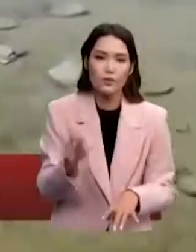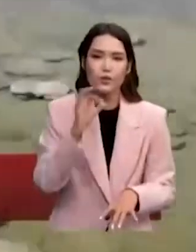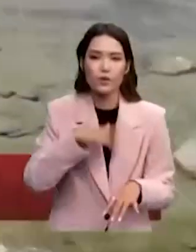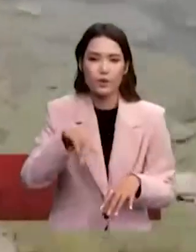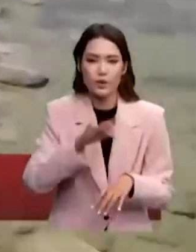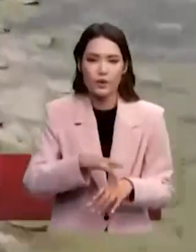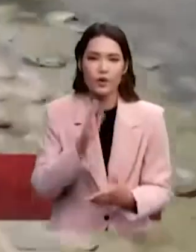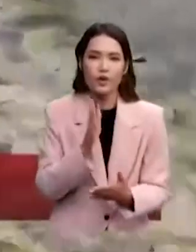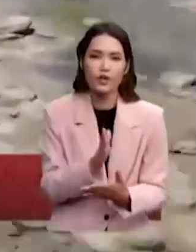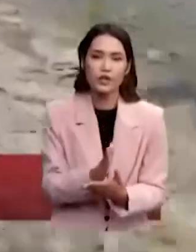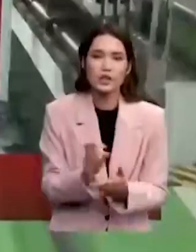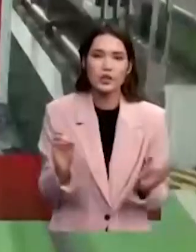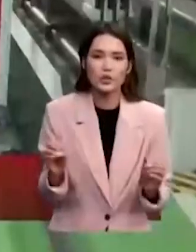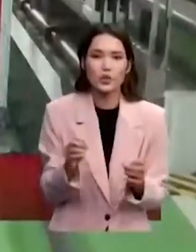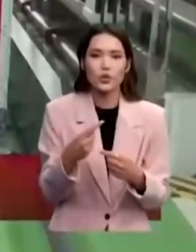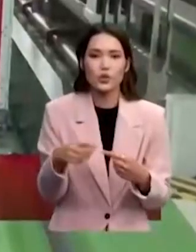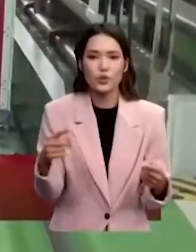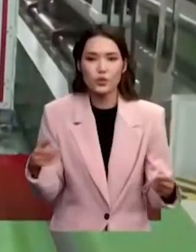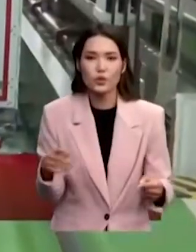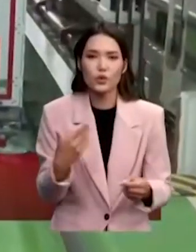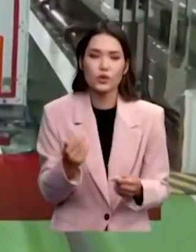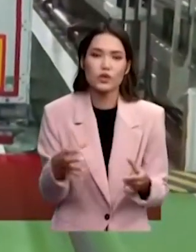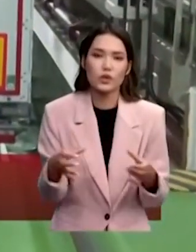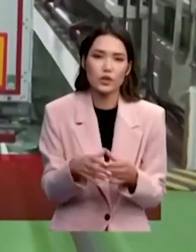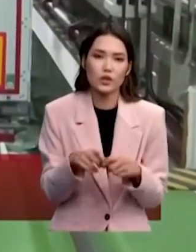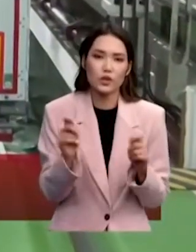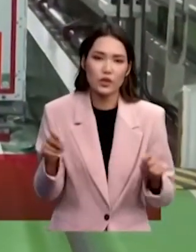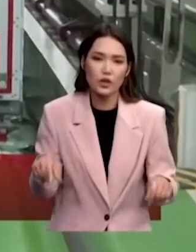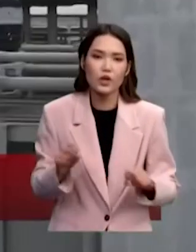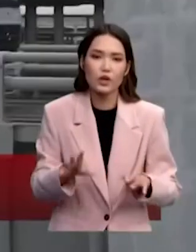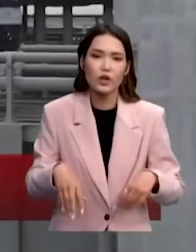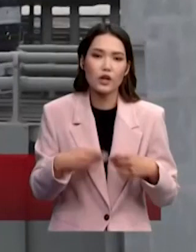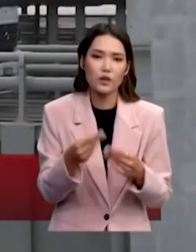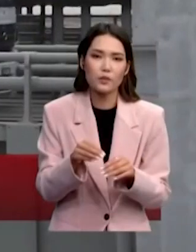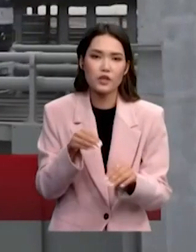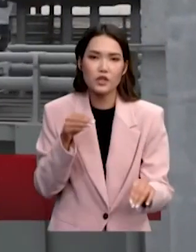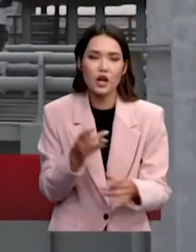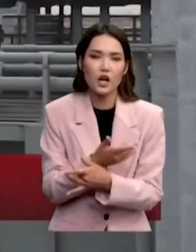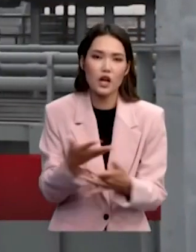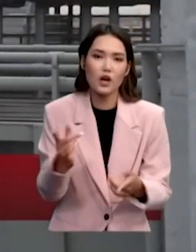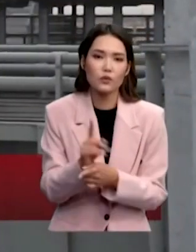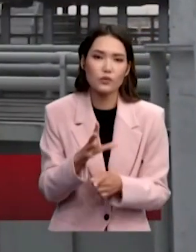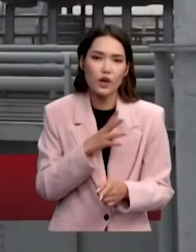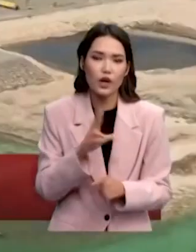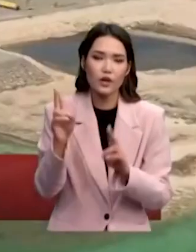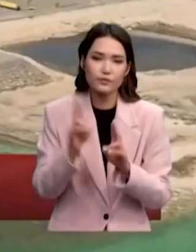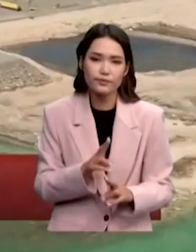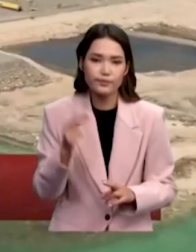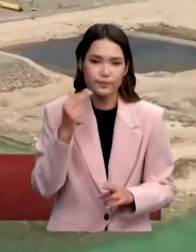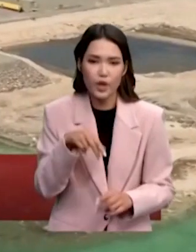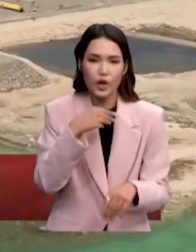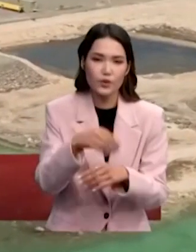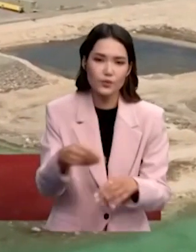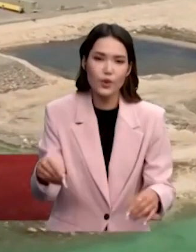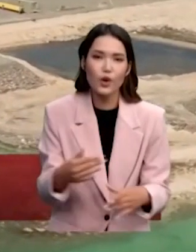выход к Старому Свету. В регионе, кроме портовой инфраструктуры, налажена и газотранспортная. Это большой потенциал для перевозки продукции по